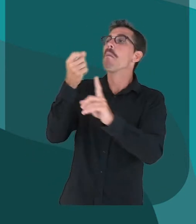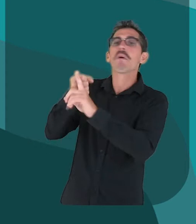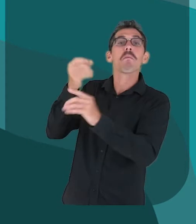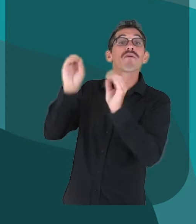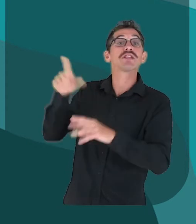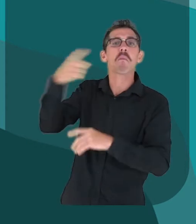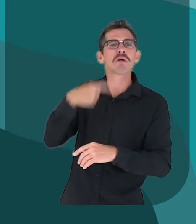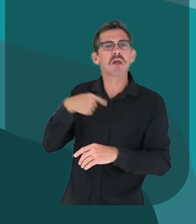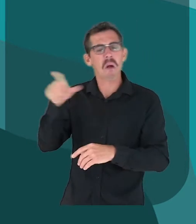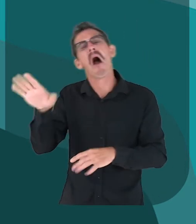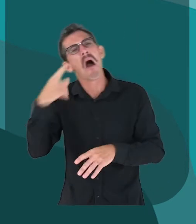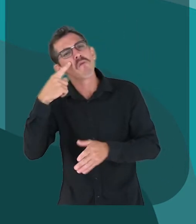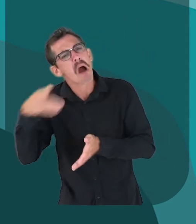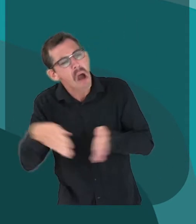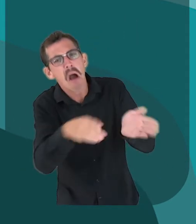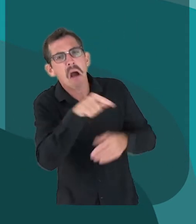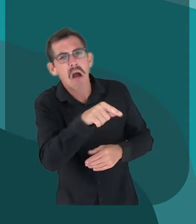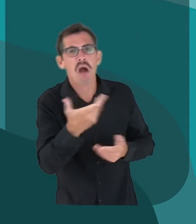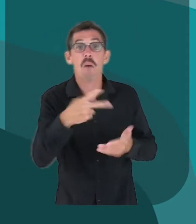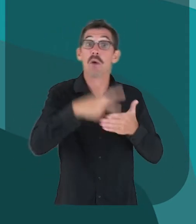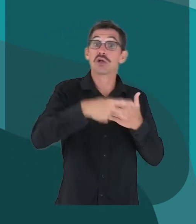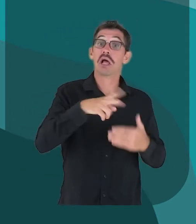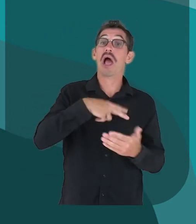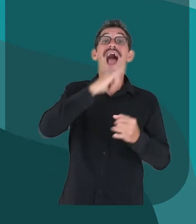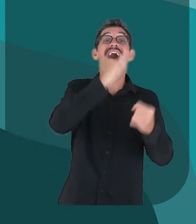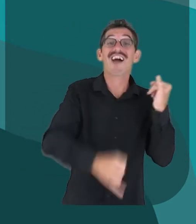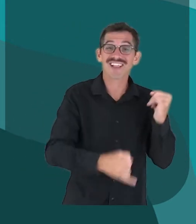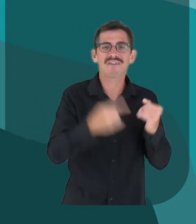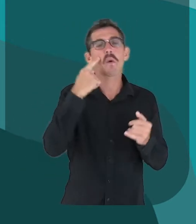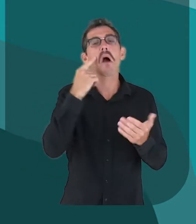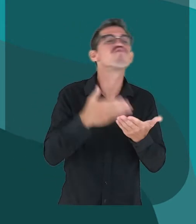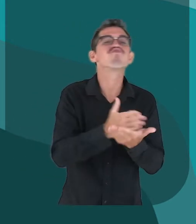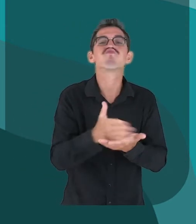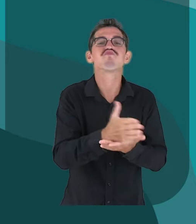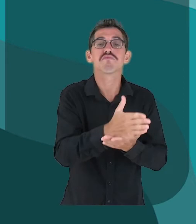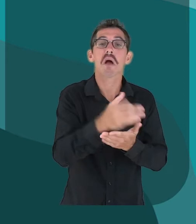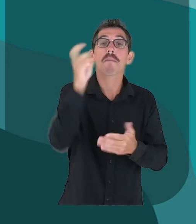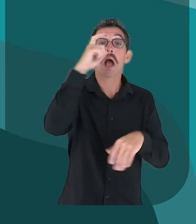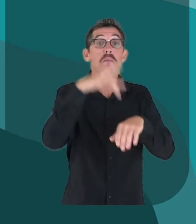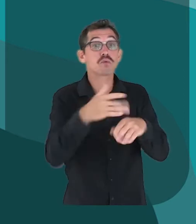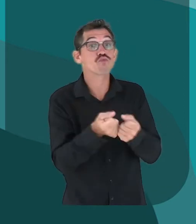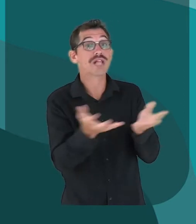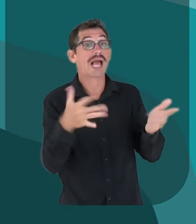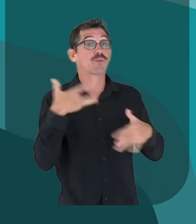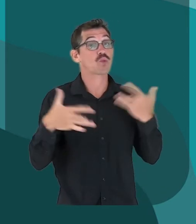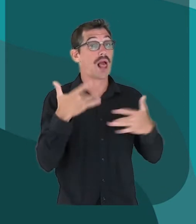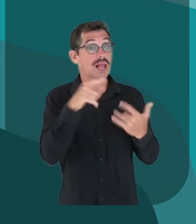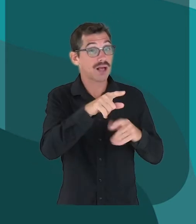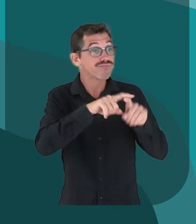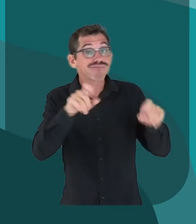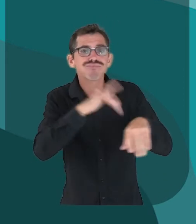peu mis sur cette voie-là. Puis mon projet final, entre autres, là-bas, c'était une